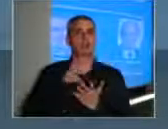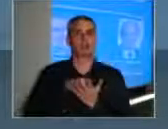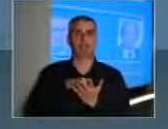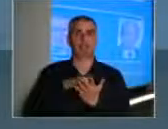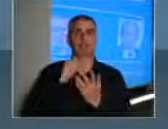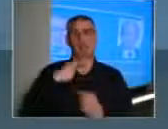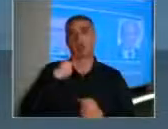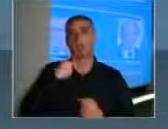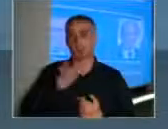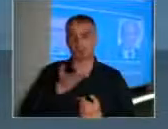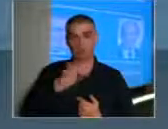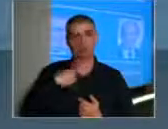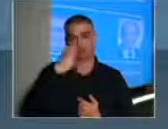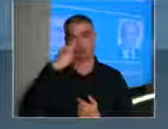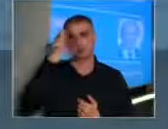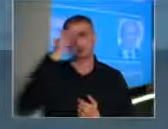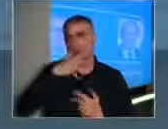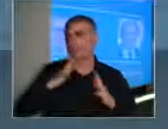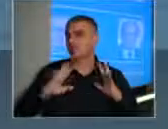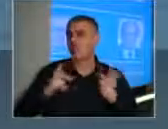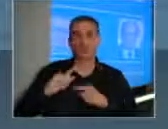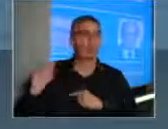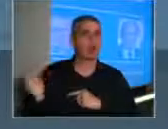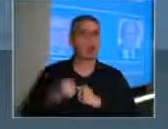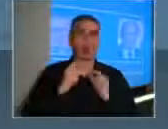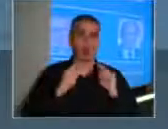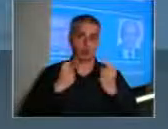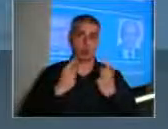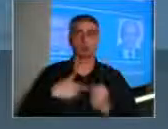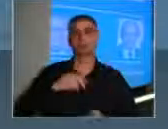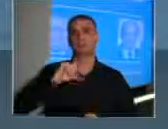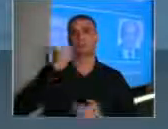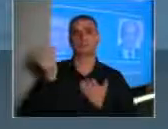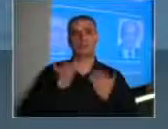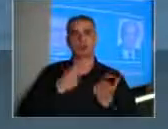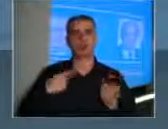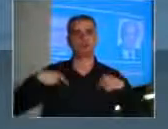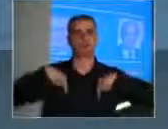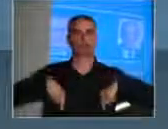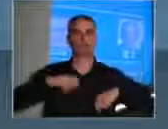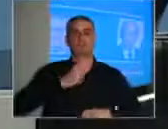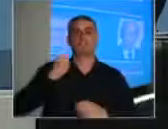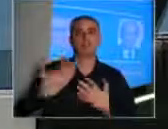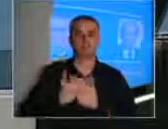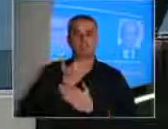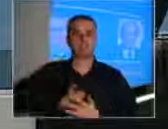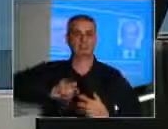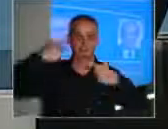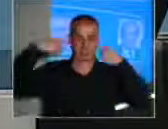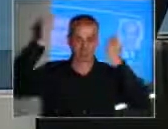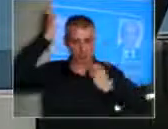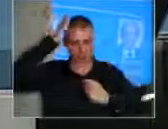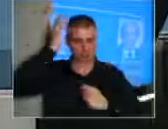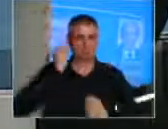המרכזיים והפרשנים. ננסה להבין לאן כל זה הולך. ראשון האורחים שלנו, יושב ראש הימין החדש, שר חינוך נפתלי